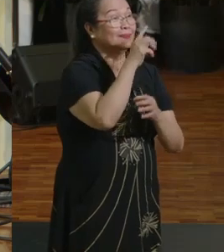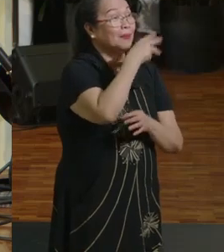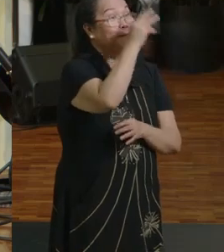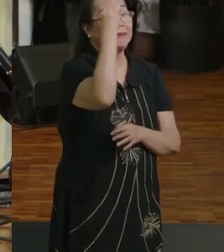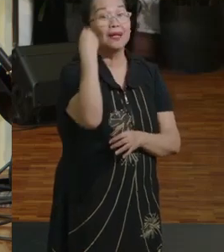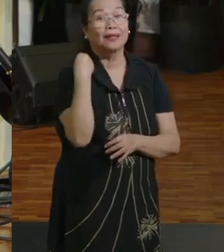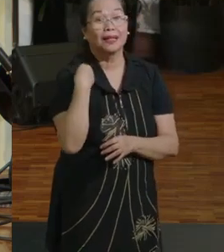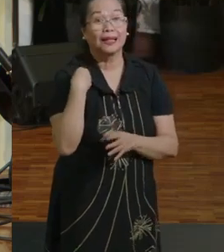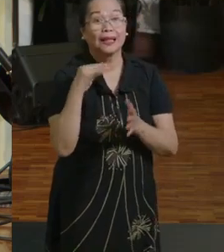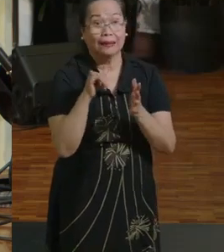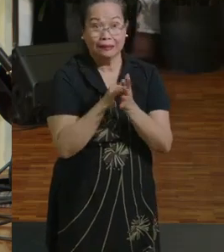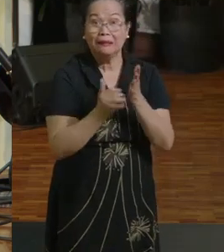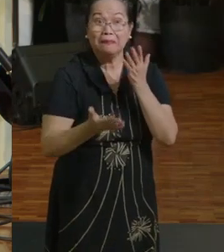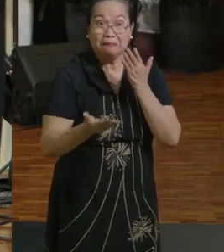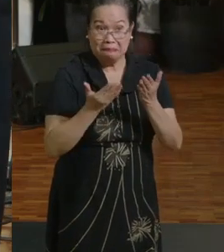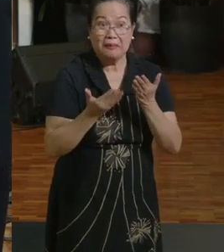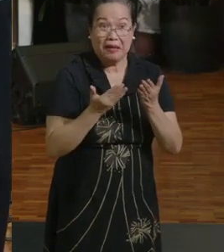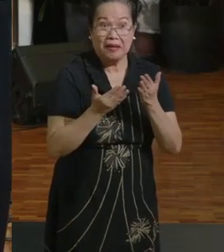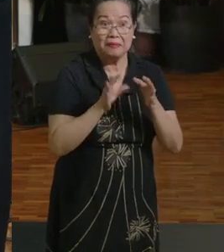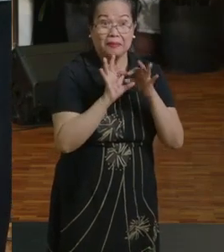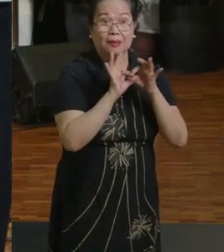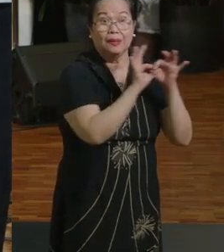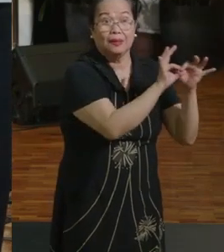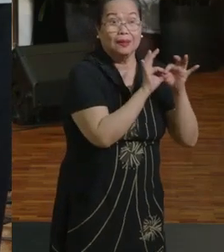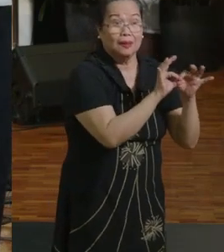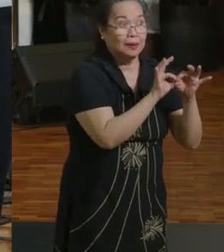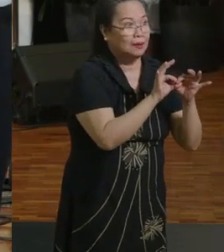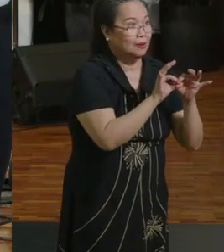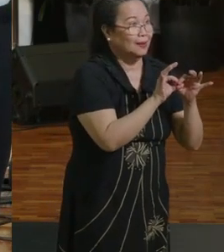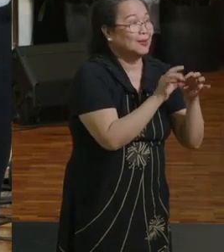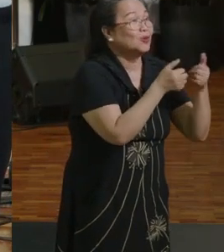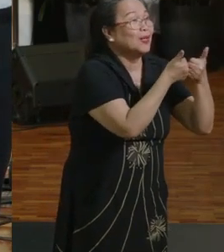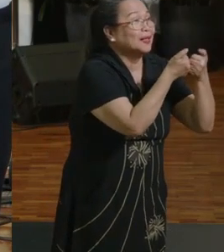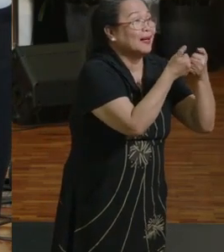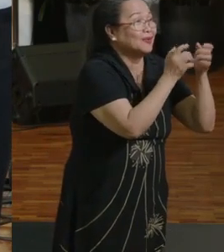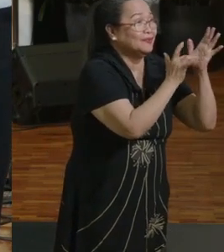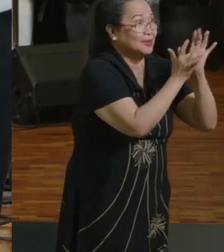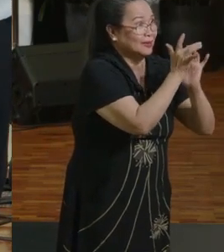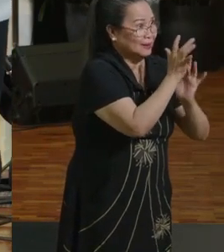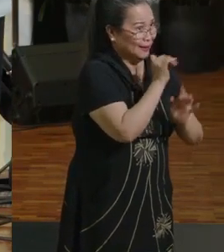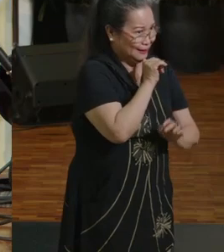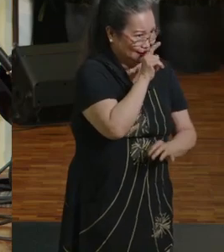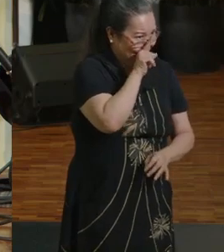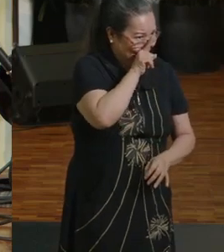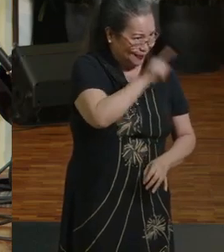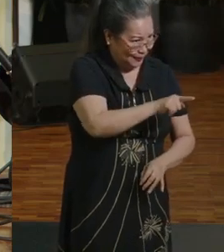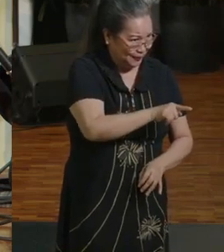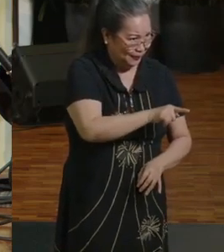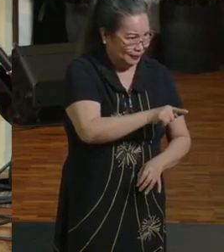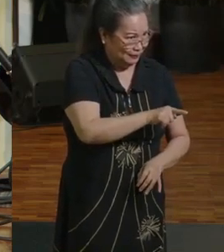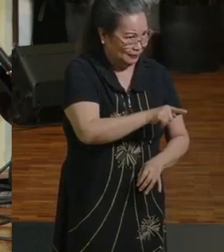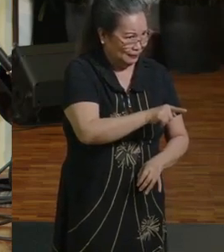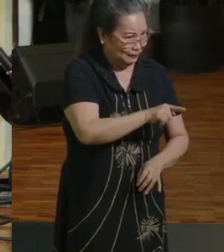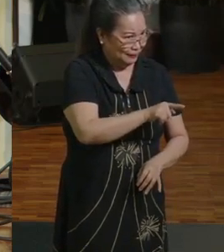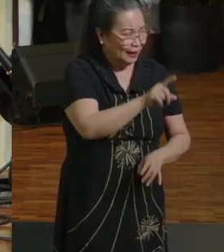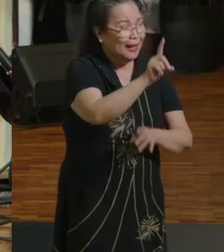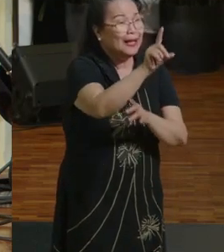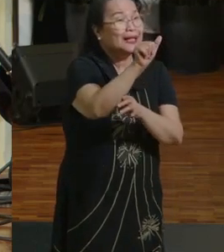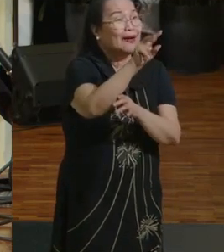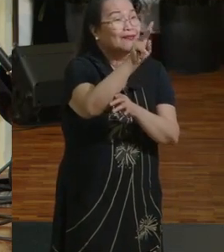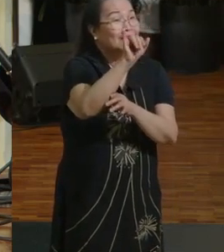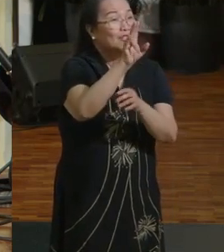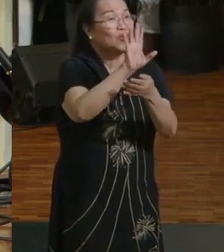Mary na siguro meron silang kaugnayan ni Jesus. Hindi ba sa Da Vinci Code, siya daw